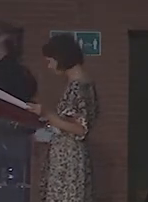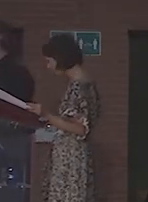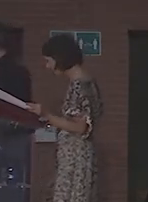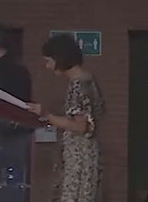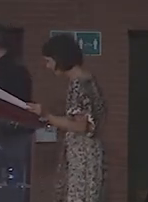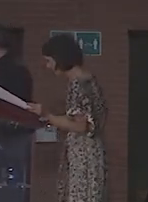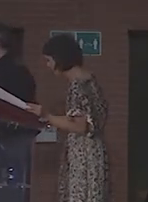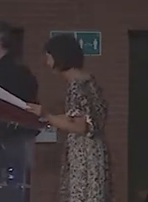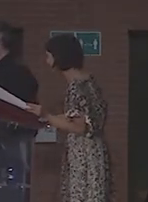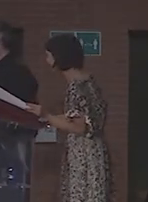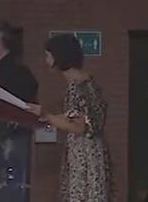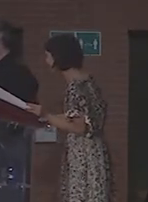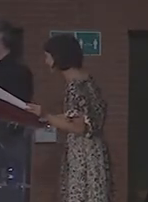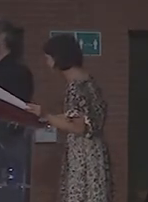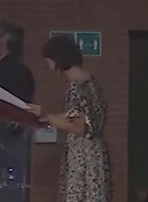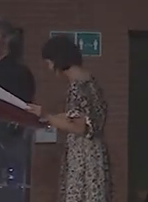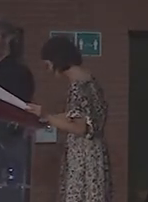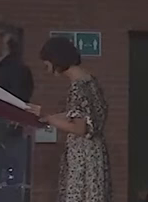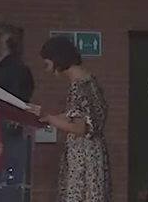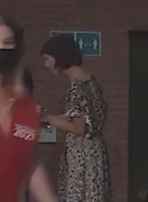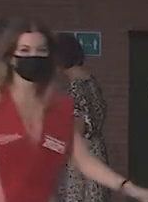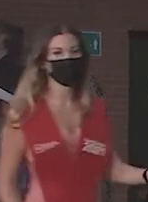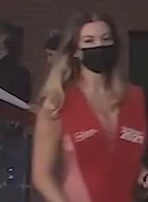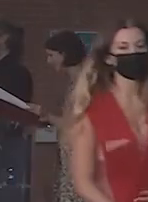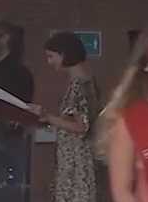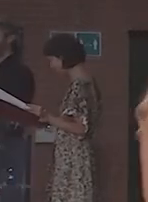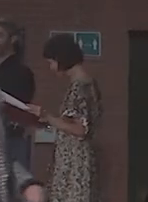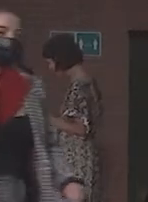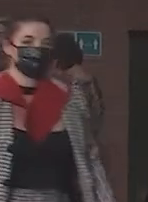eh? Maria Aranda Aranda.